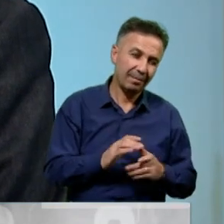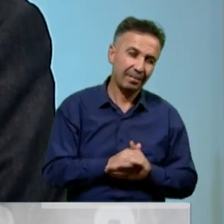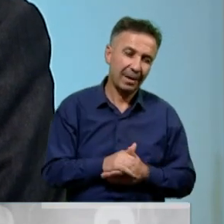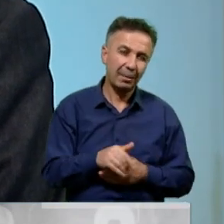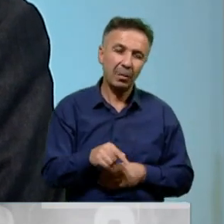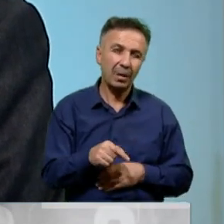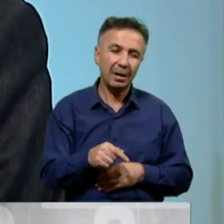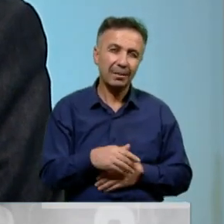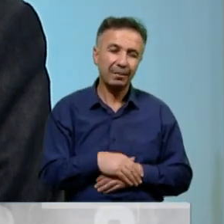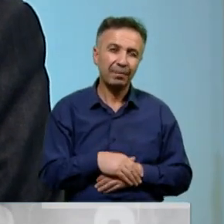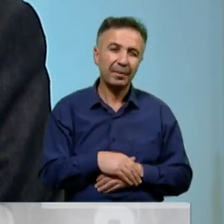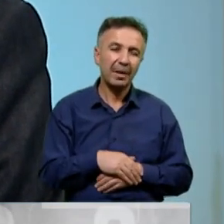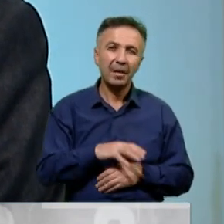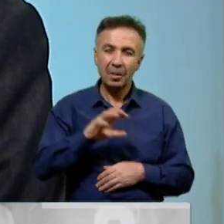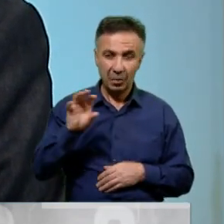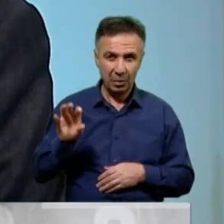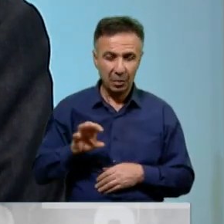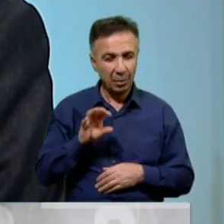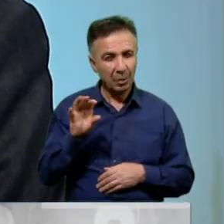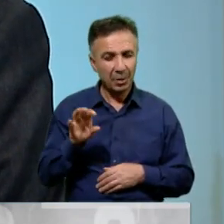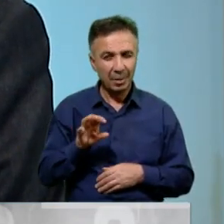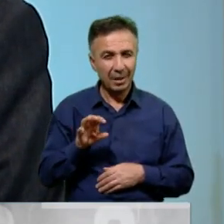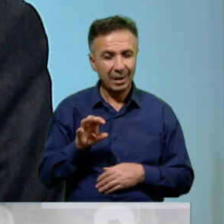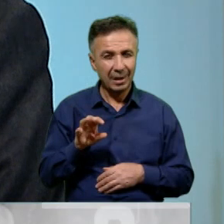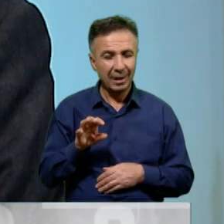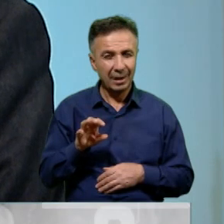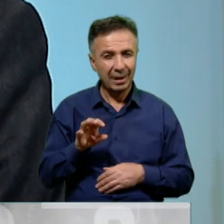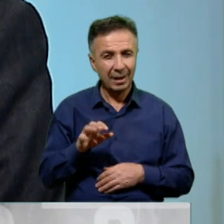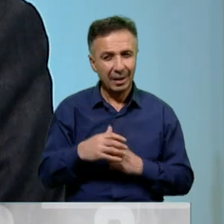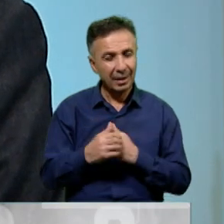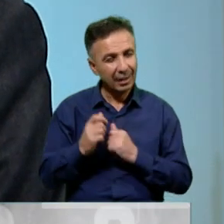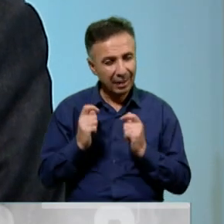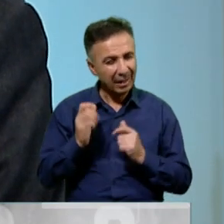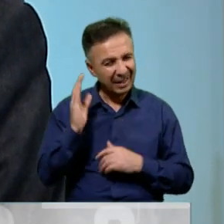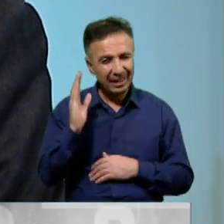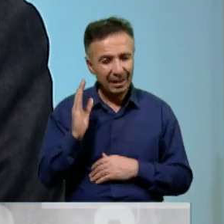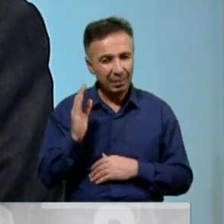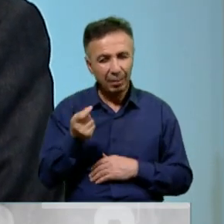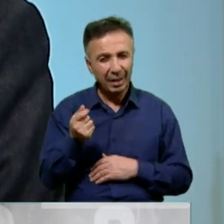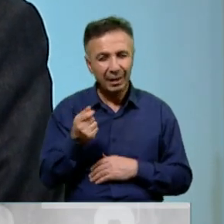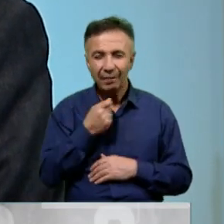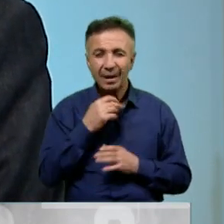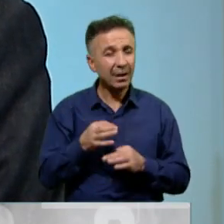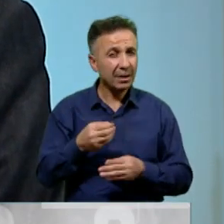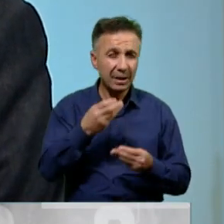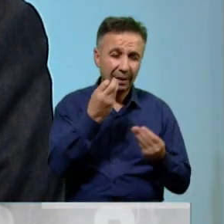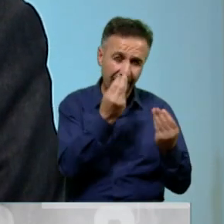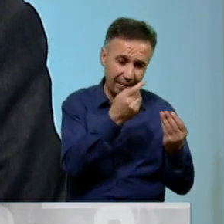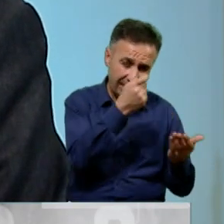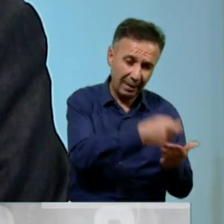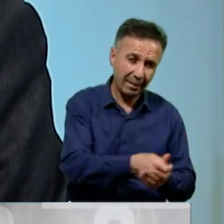şunu duyamıyoruz, yani turizme harcayacağın parayı niye fakire vermiyorsun? Yazlık